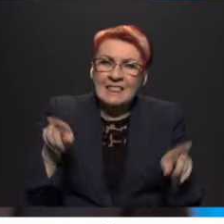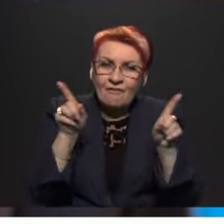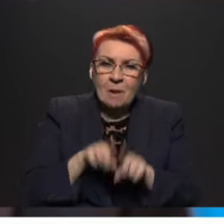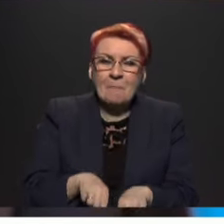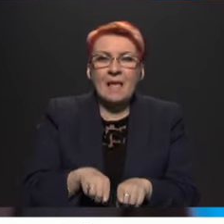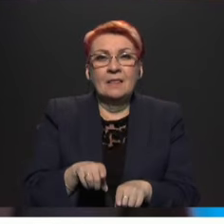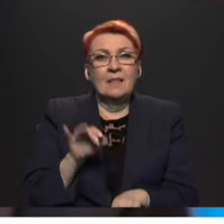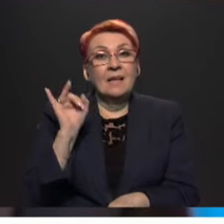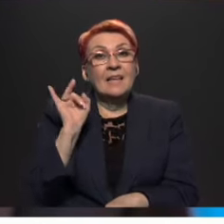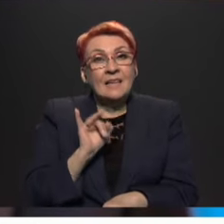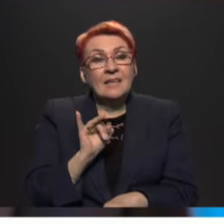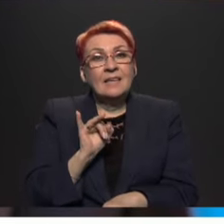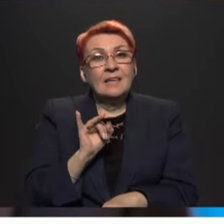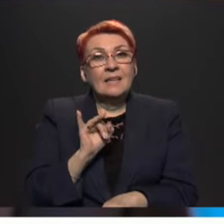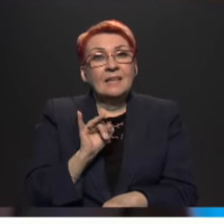и